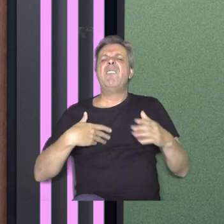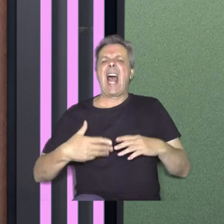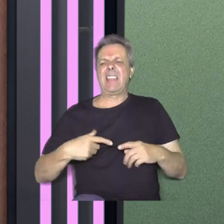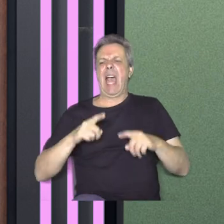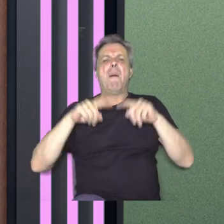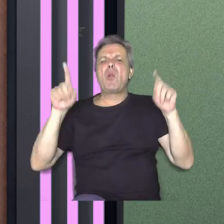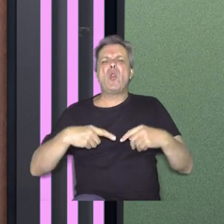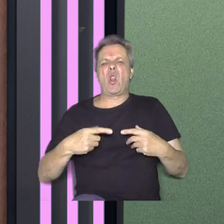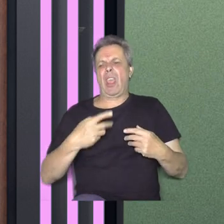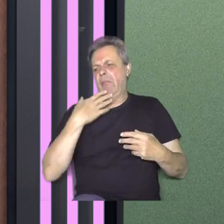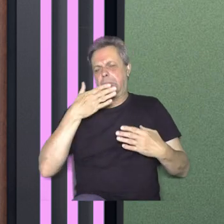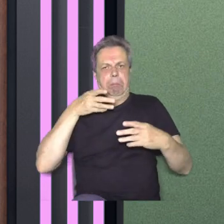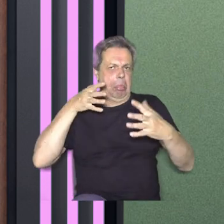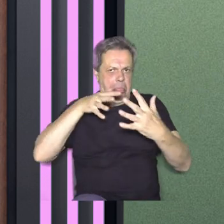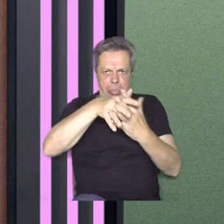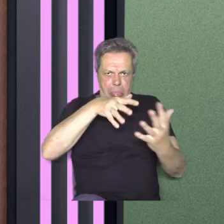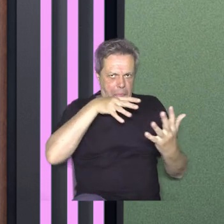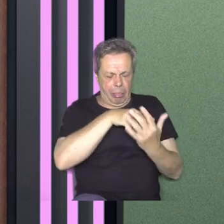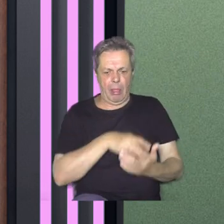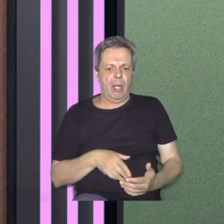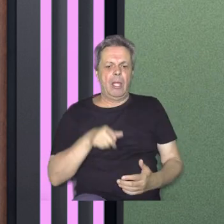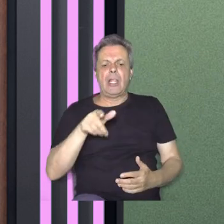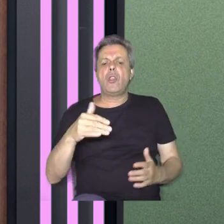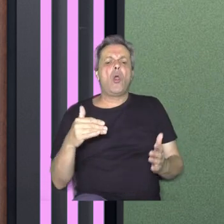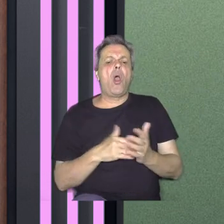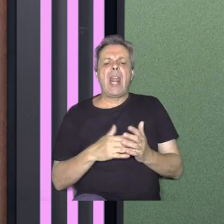vrata, prozori sve ne diktaju, da